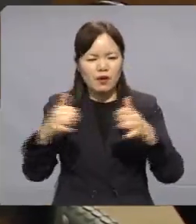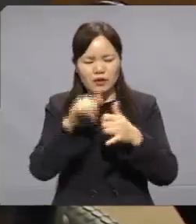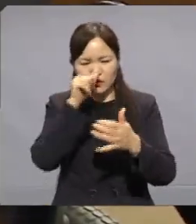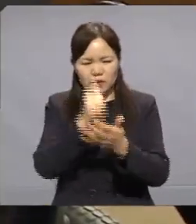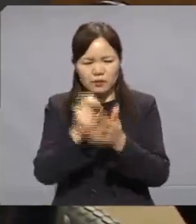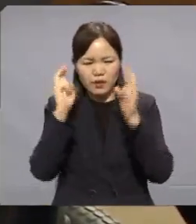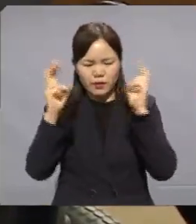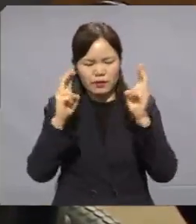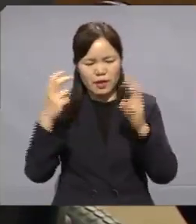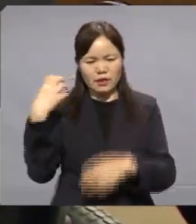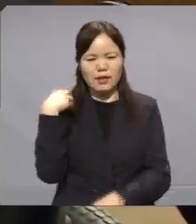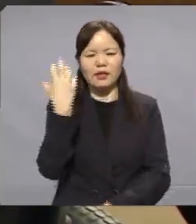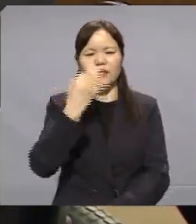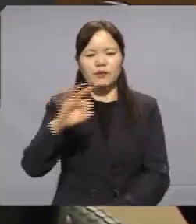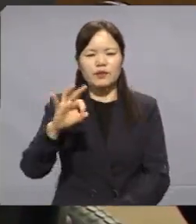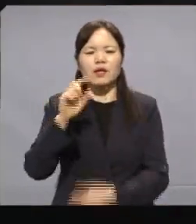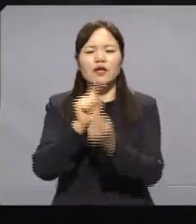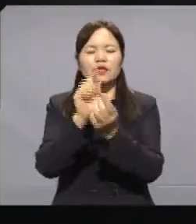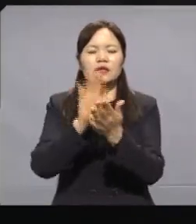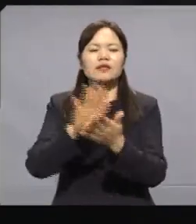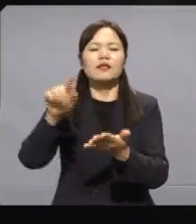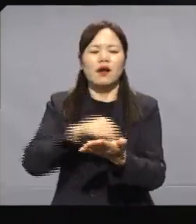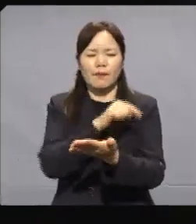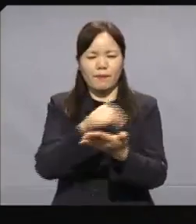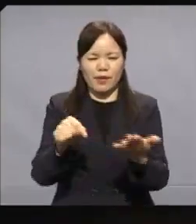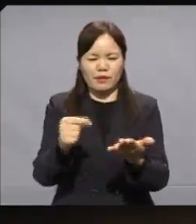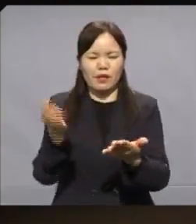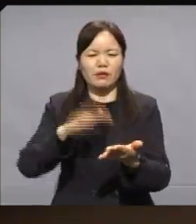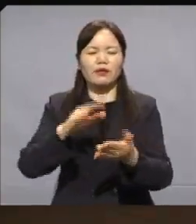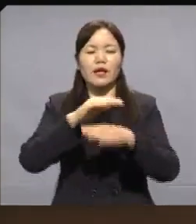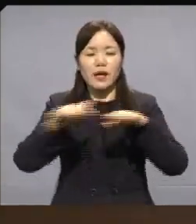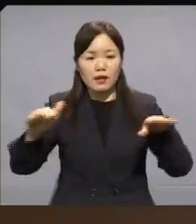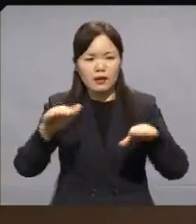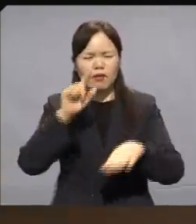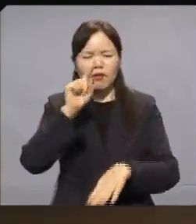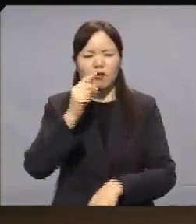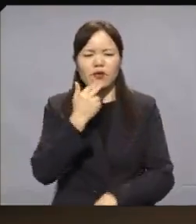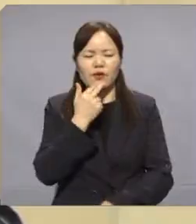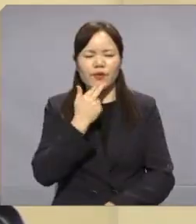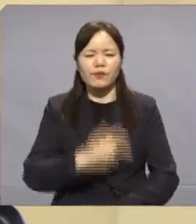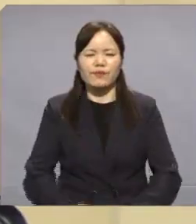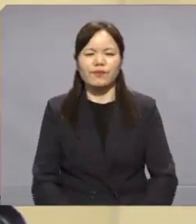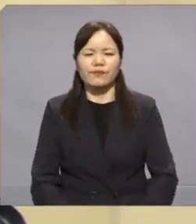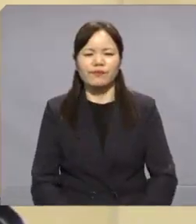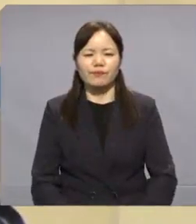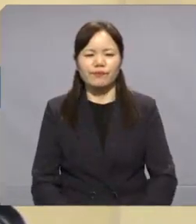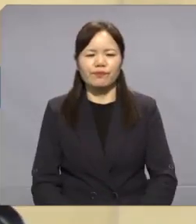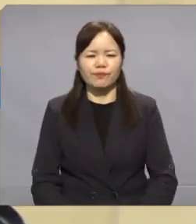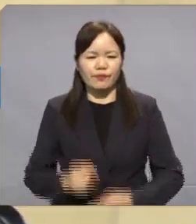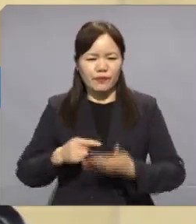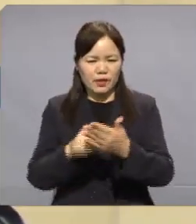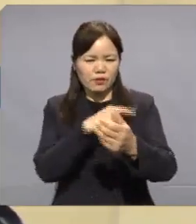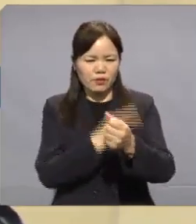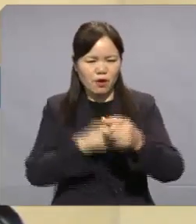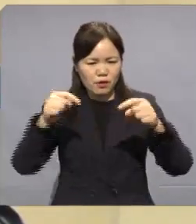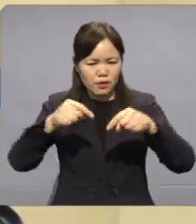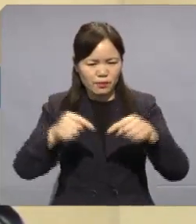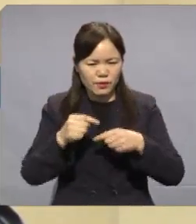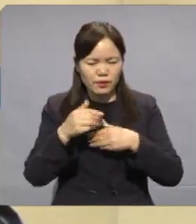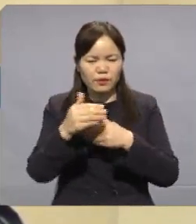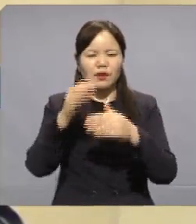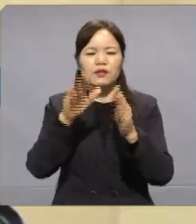기업의 책임 인정과 직접 배상이었지만 해결된 건 없는 겁니다. 청구권 협정의 협상